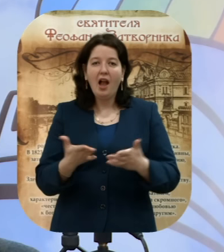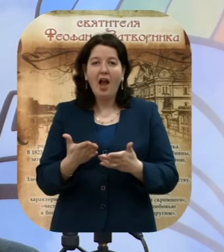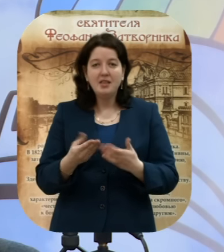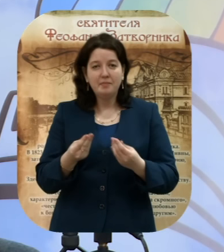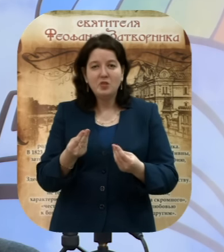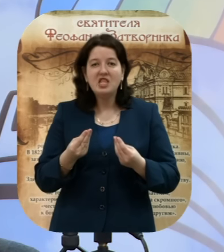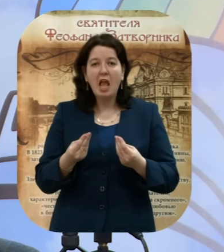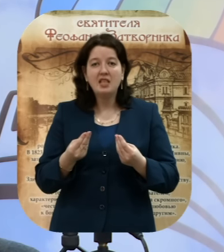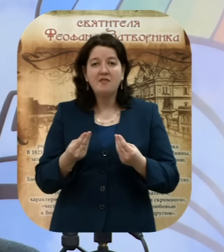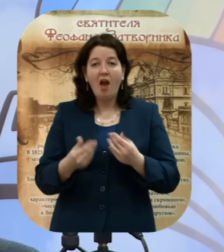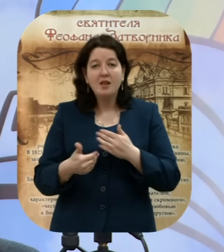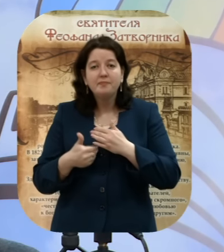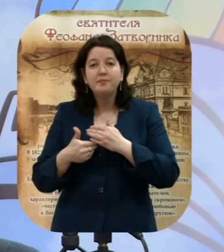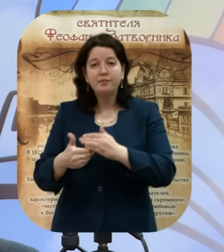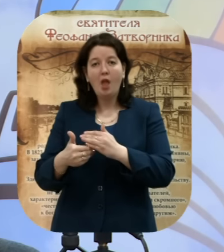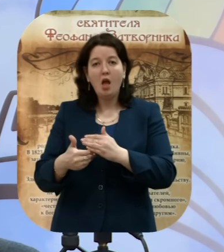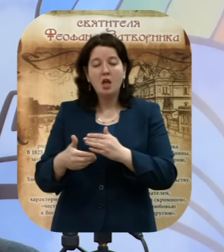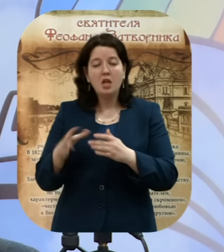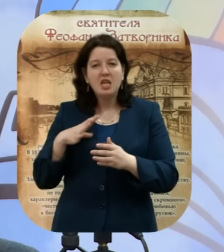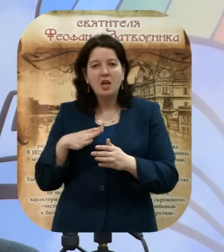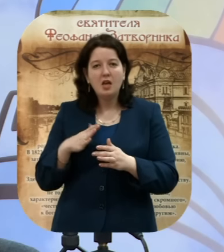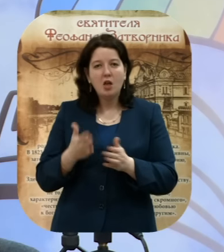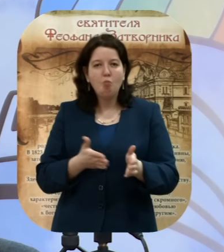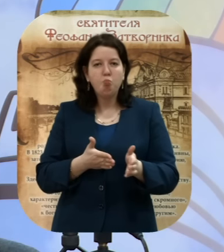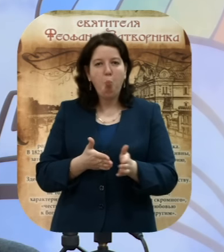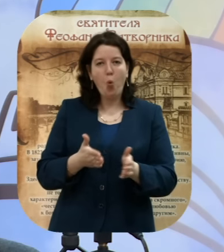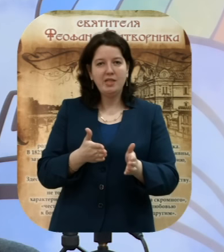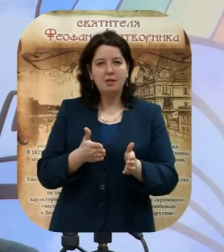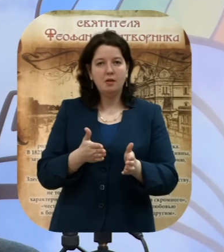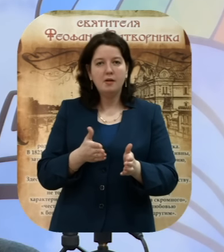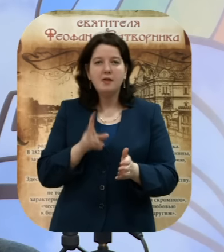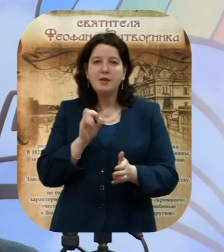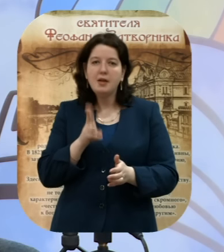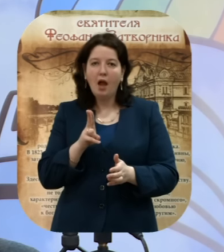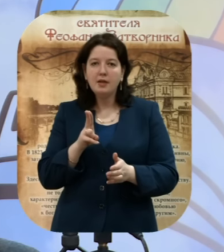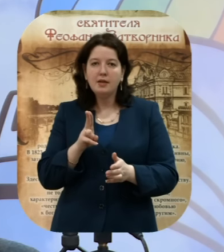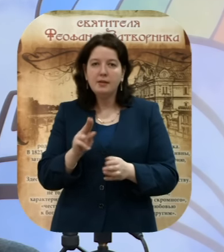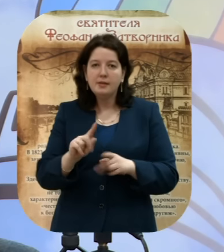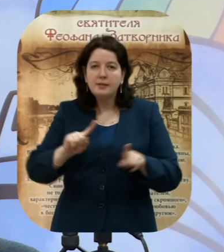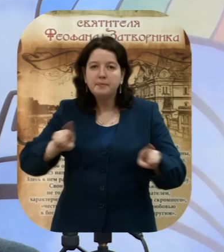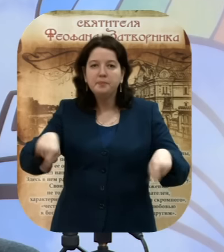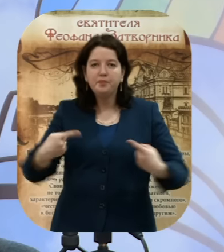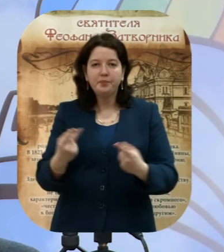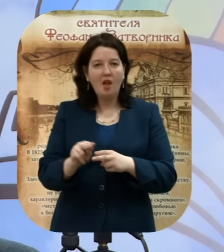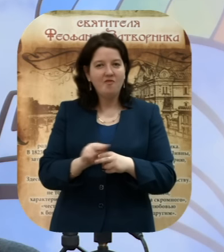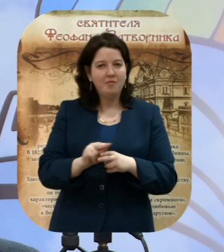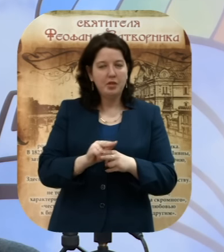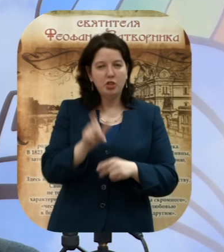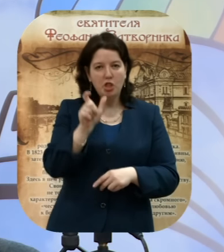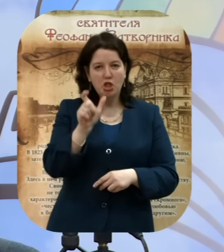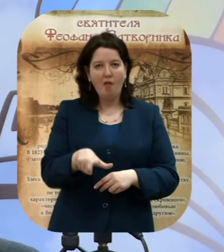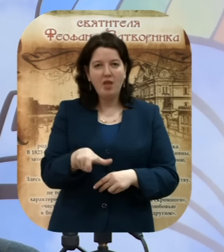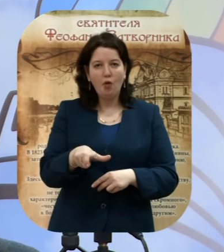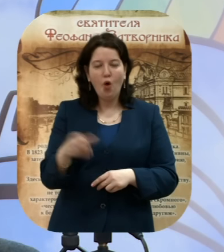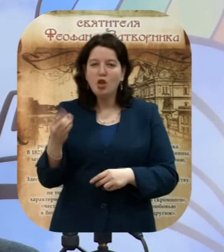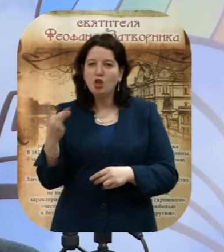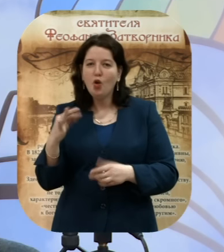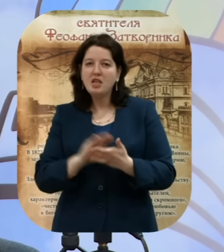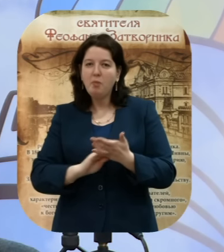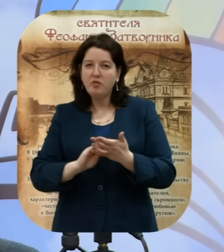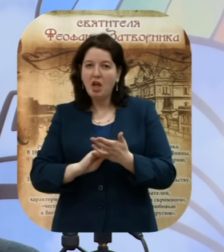хотите, методику или путь исцеления человека. Значит, еще раз повторяю.